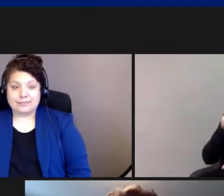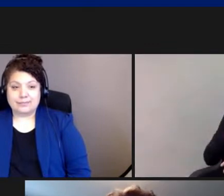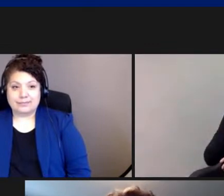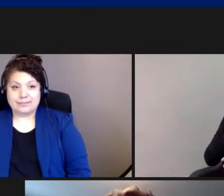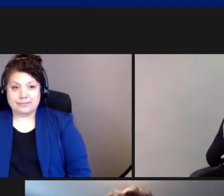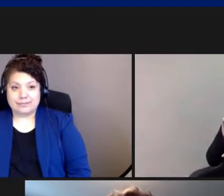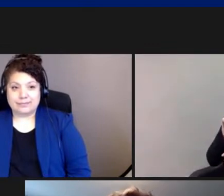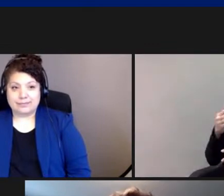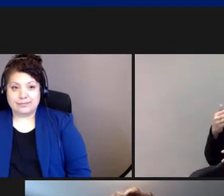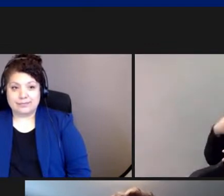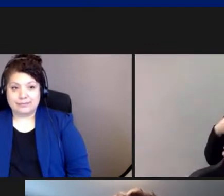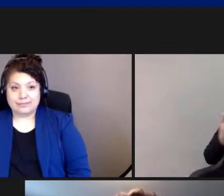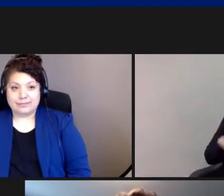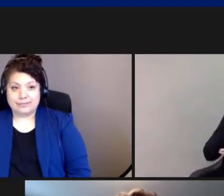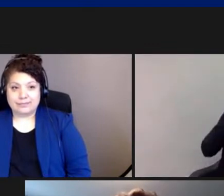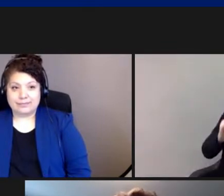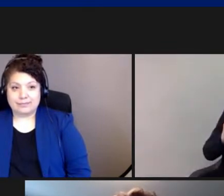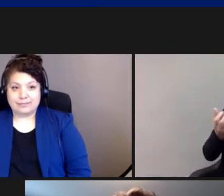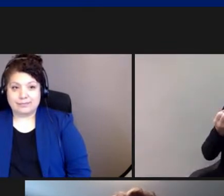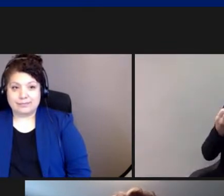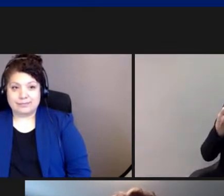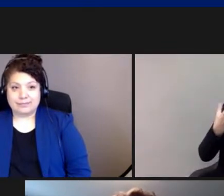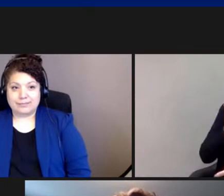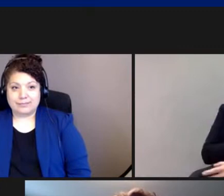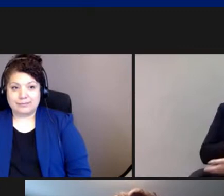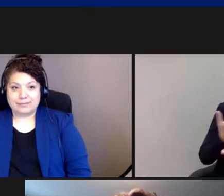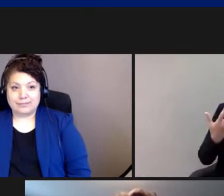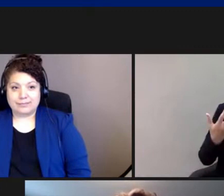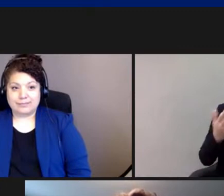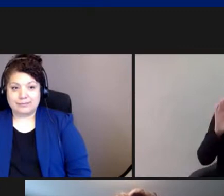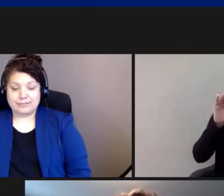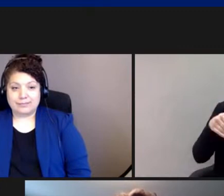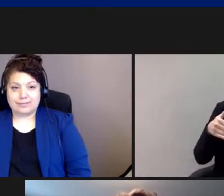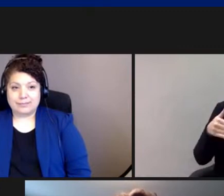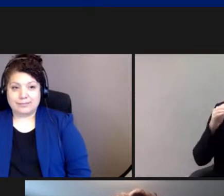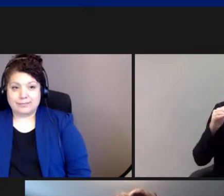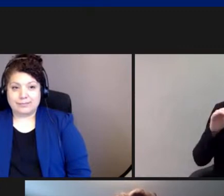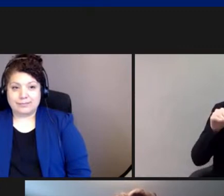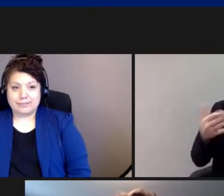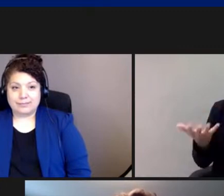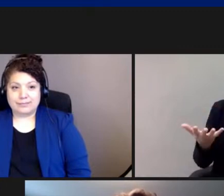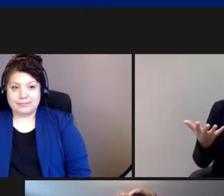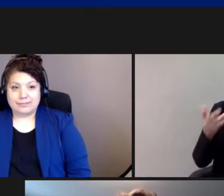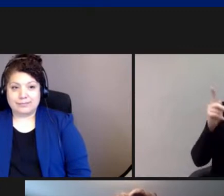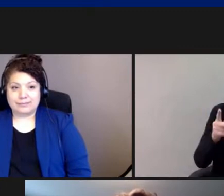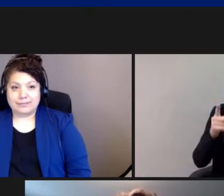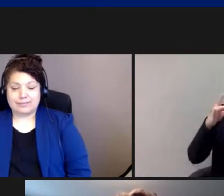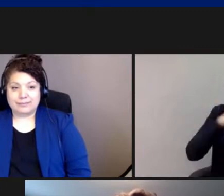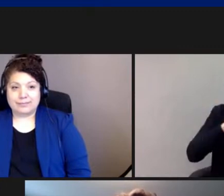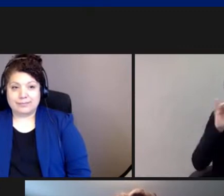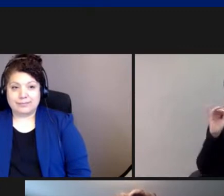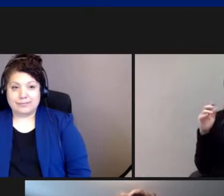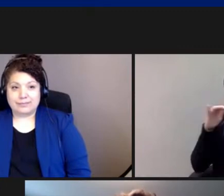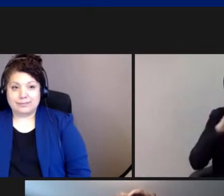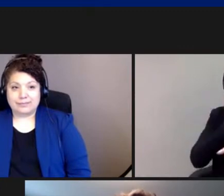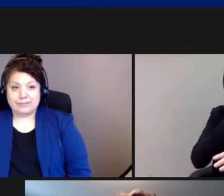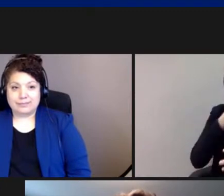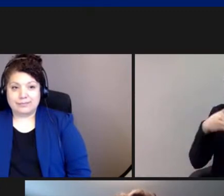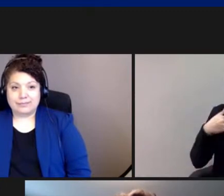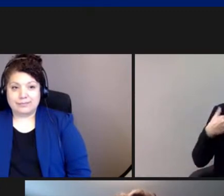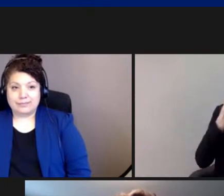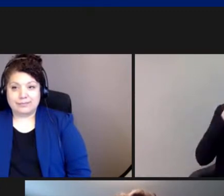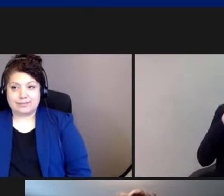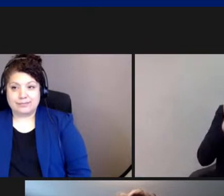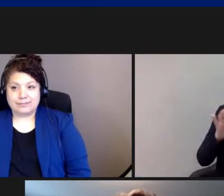si la population ne se vaccine pas, c'est quoi le risque que vous voyez qu'on engorge les hôpitaux? Pourquoi est-ce que c'est vraiment important? Bien, écoutez, comme